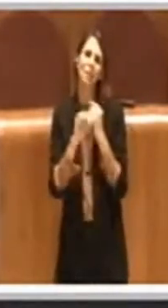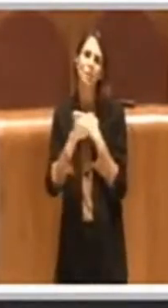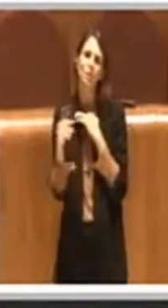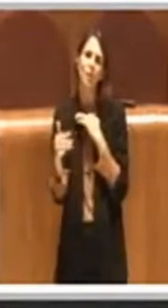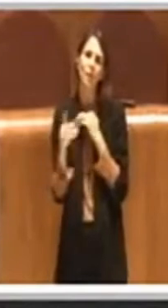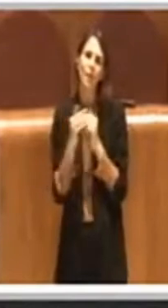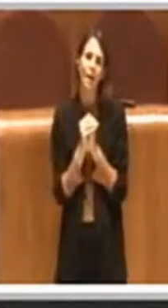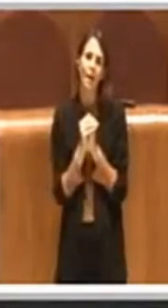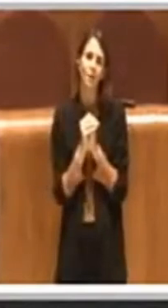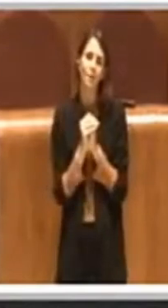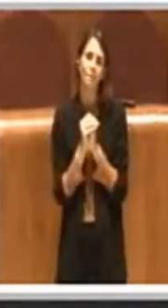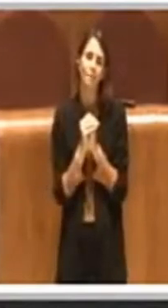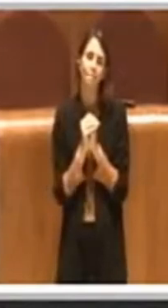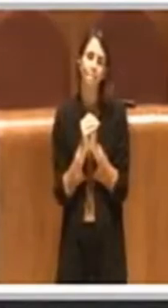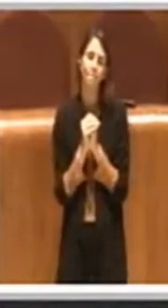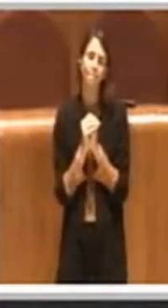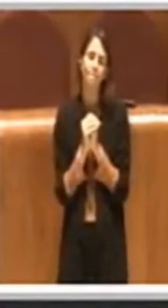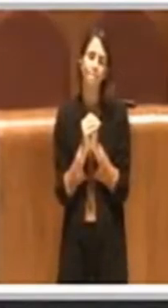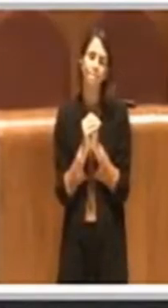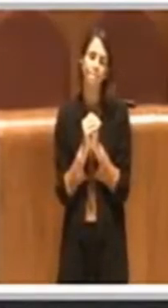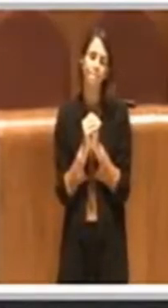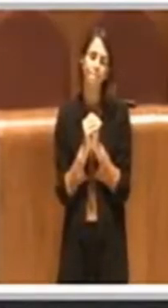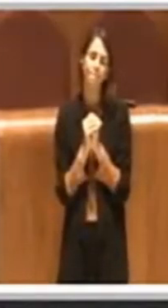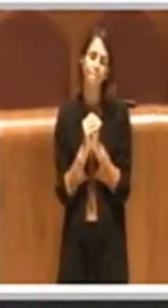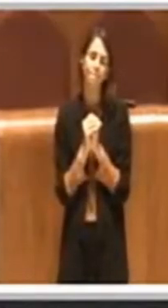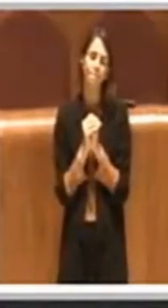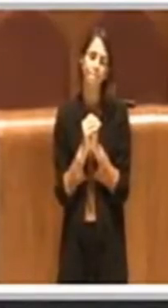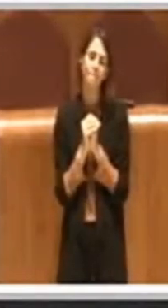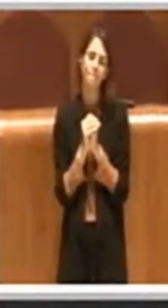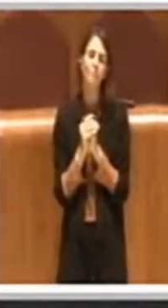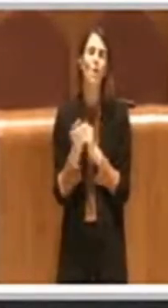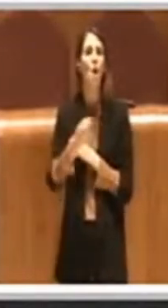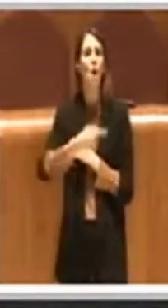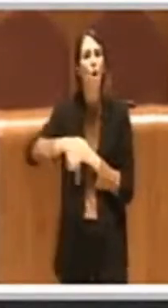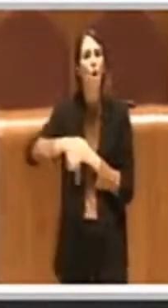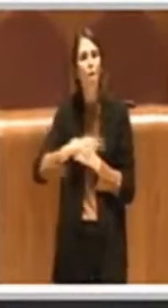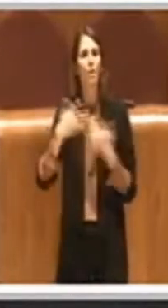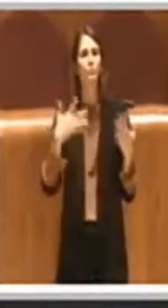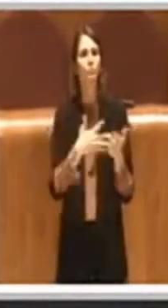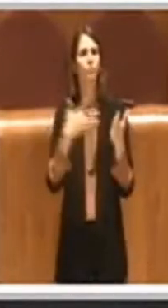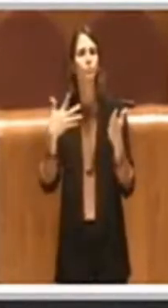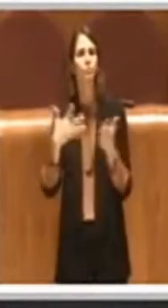non solo non ci ritroviamo nelle difficoltà che